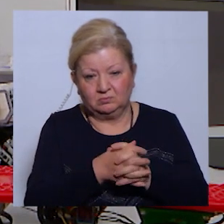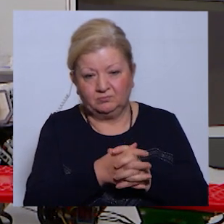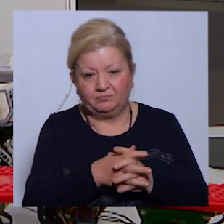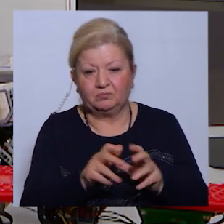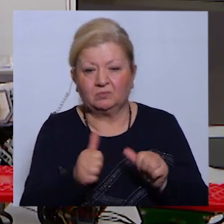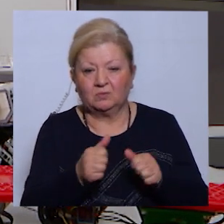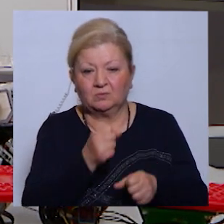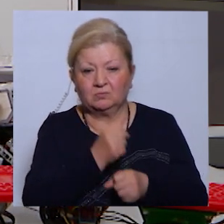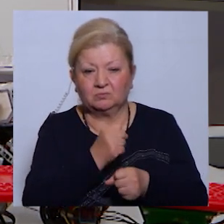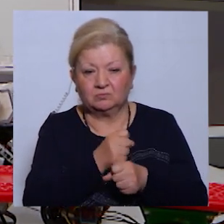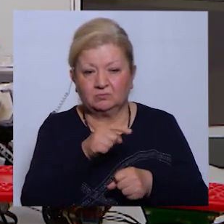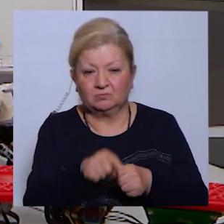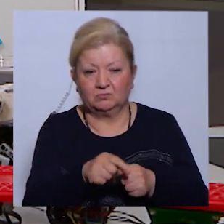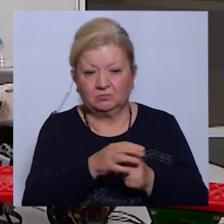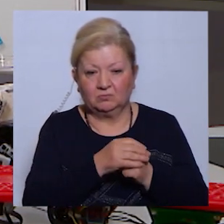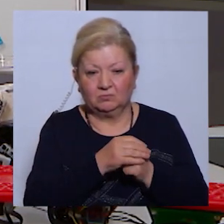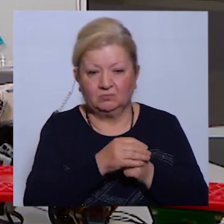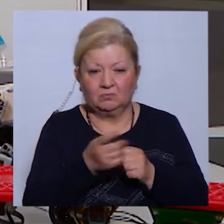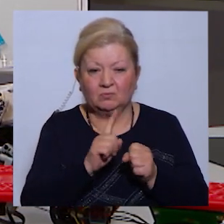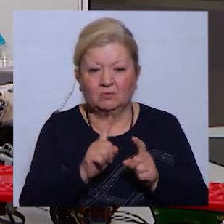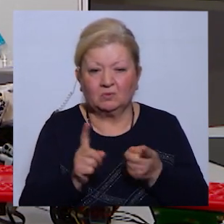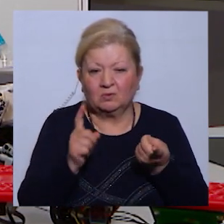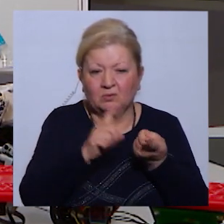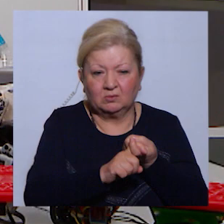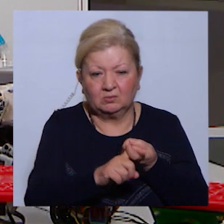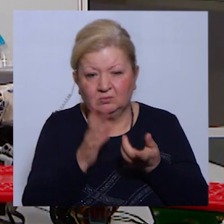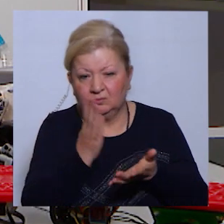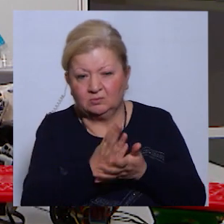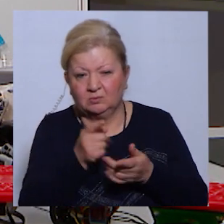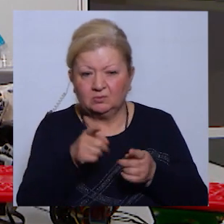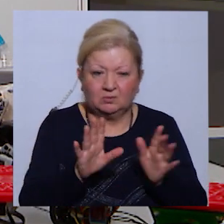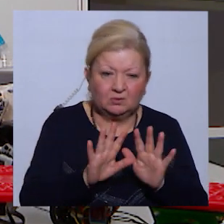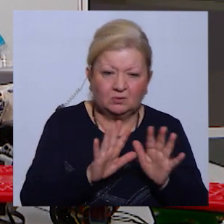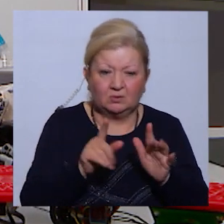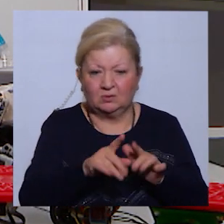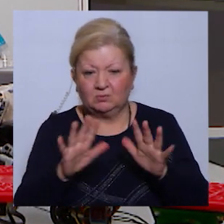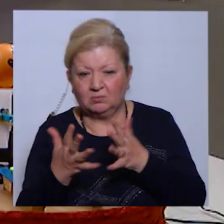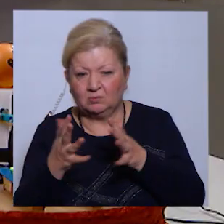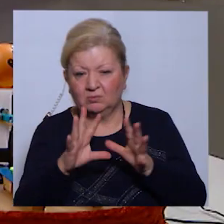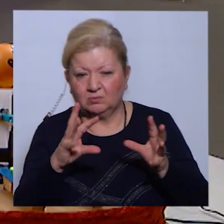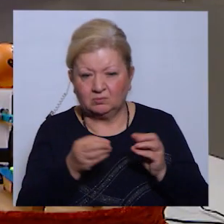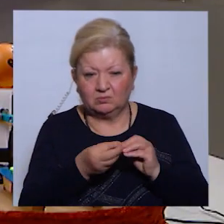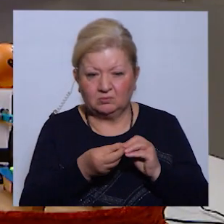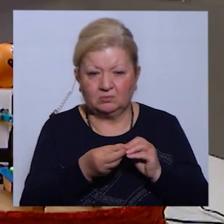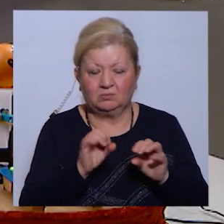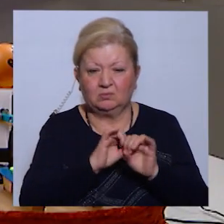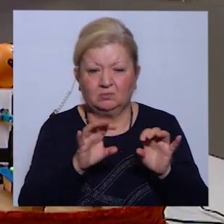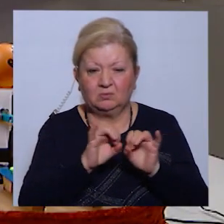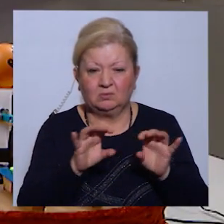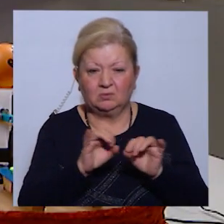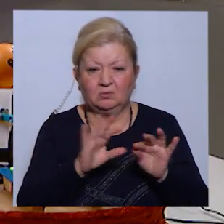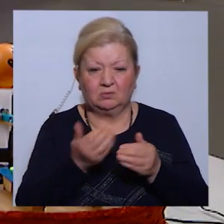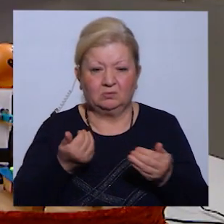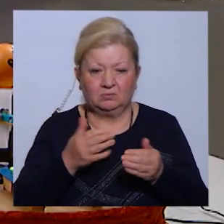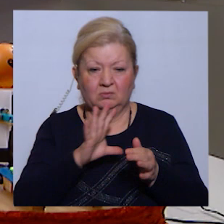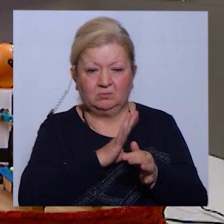რანაირად აკეთებს ამას? აი რამე კავშირში არის თუ არა ეს მოვლენა ყველაფერ იმასთან, რაზედაც ჩვენ ქონდა აქამდე